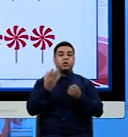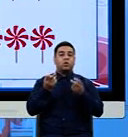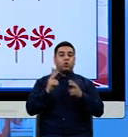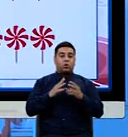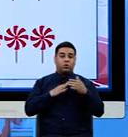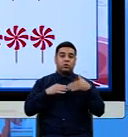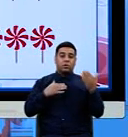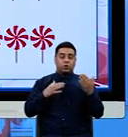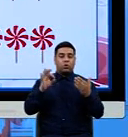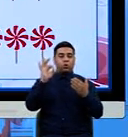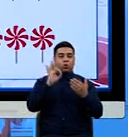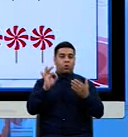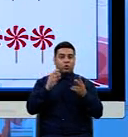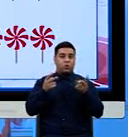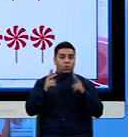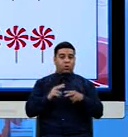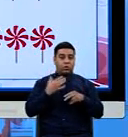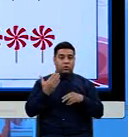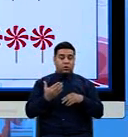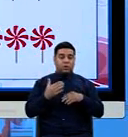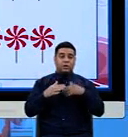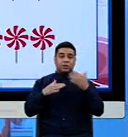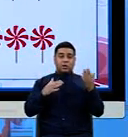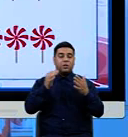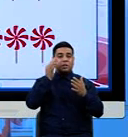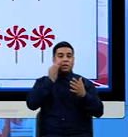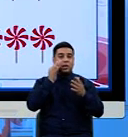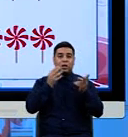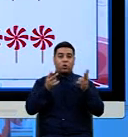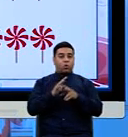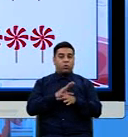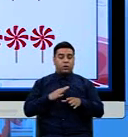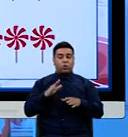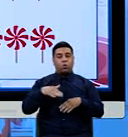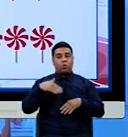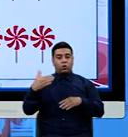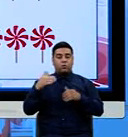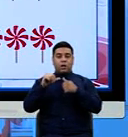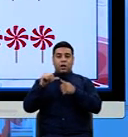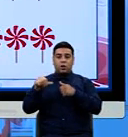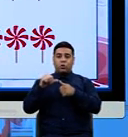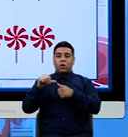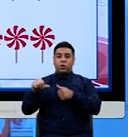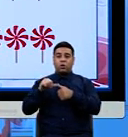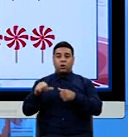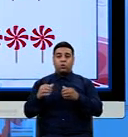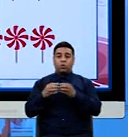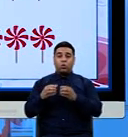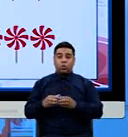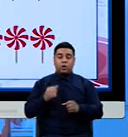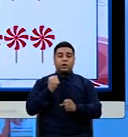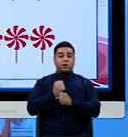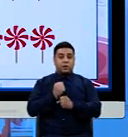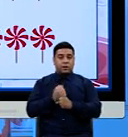shirinlik qoldi. Chap tomonda shirinliklar qolmadi, o'ng tomonga hammasini alohida-alohida guruhlarga